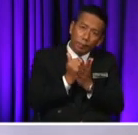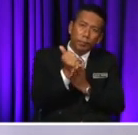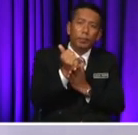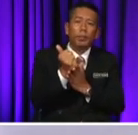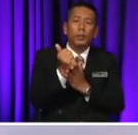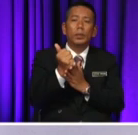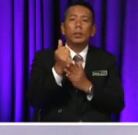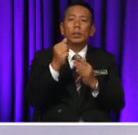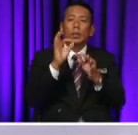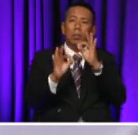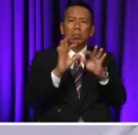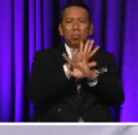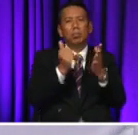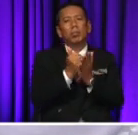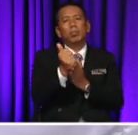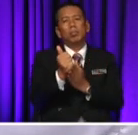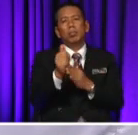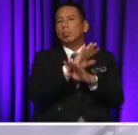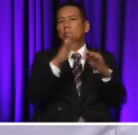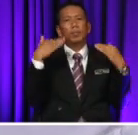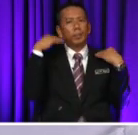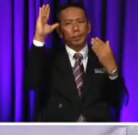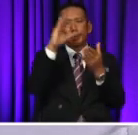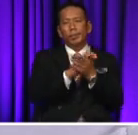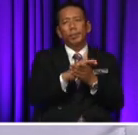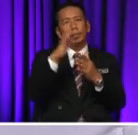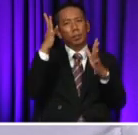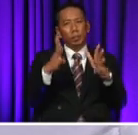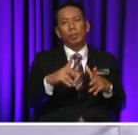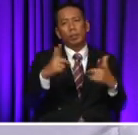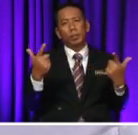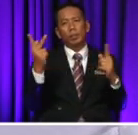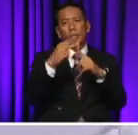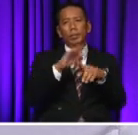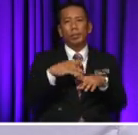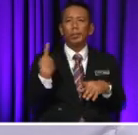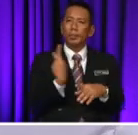Jadi kalau tidak amanah tidak ada kepercayaan lah orang kepada kita